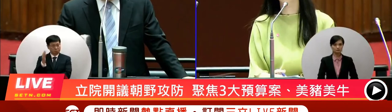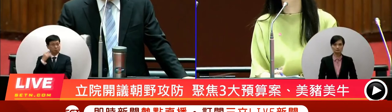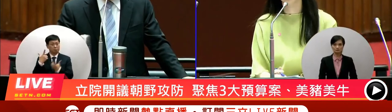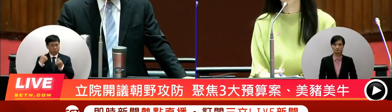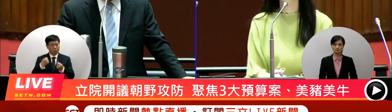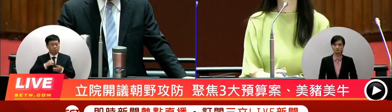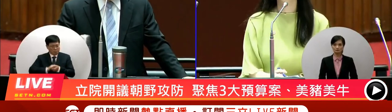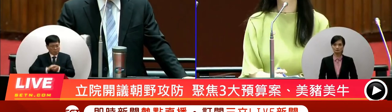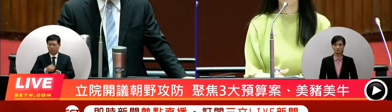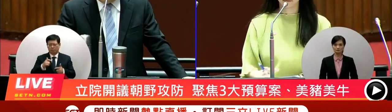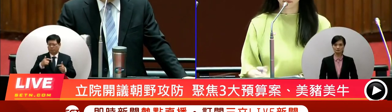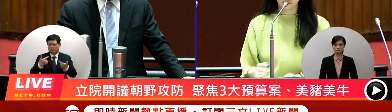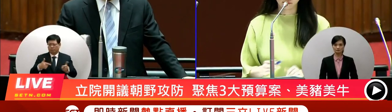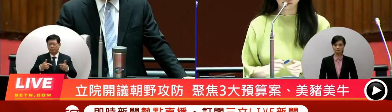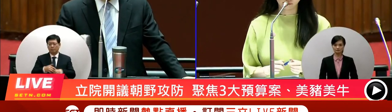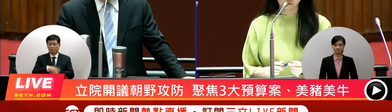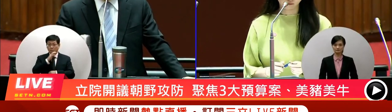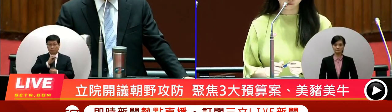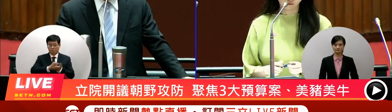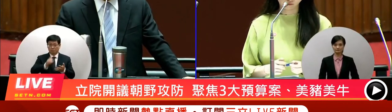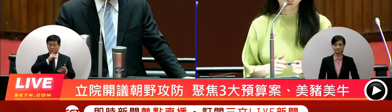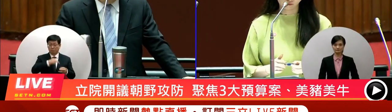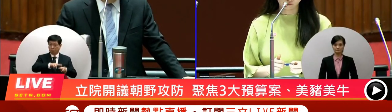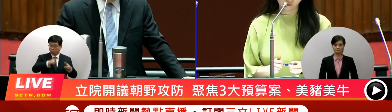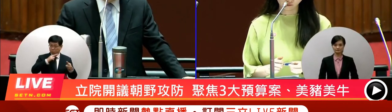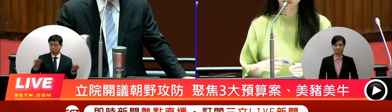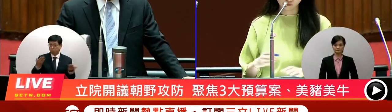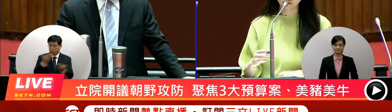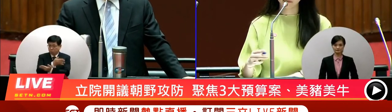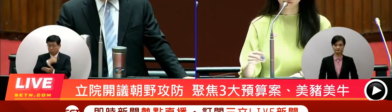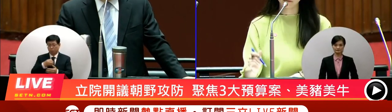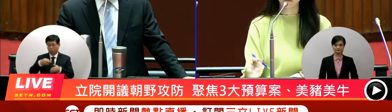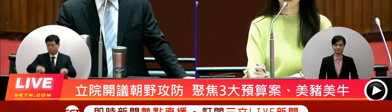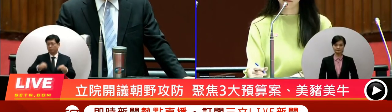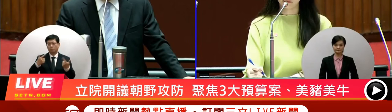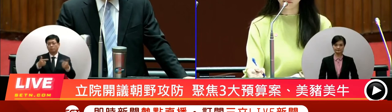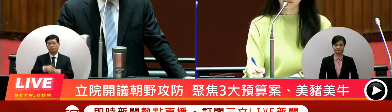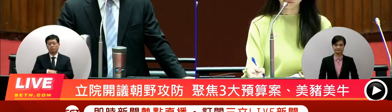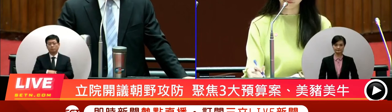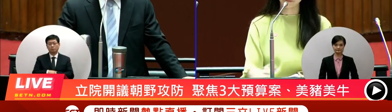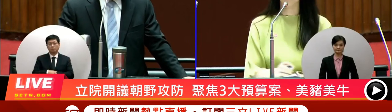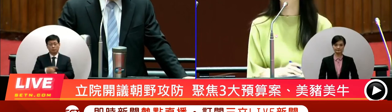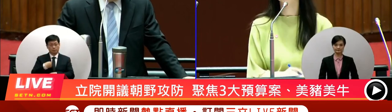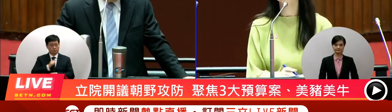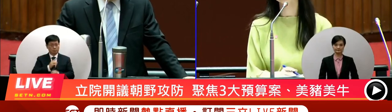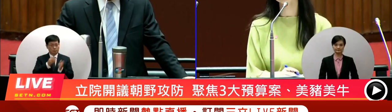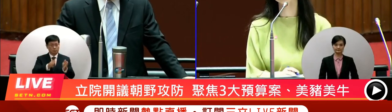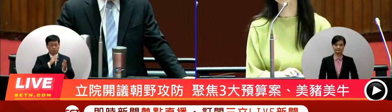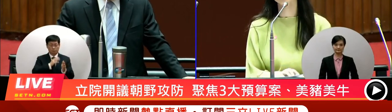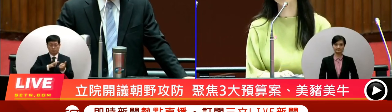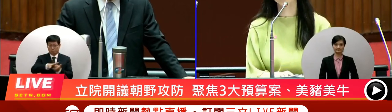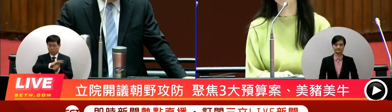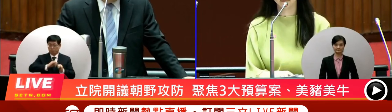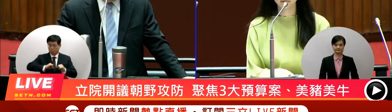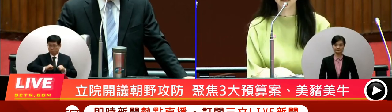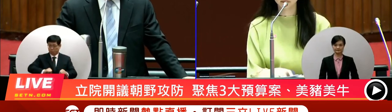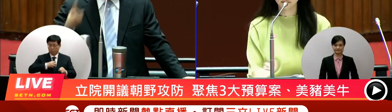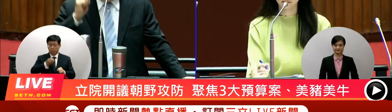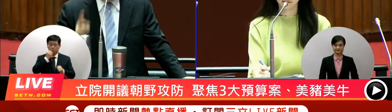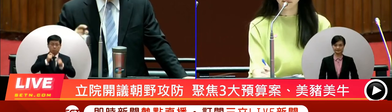对不是以开放来做交换，而我们对于国人的食安绝